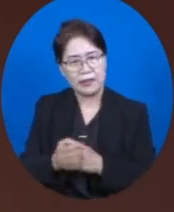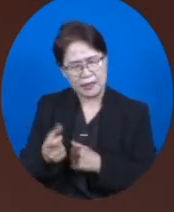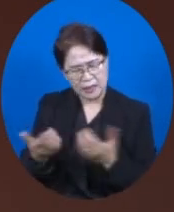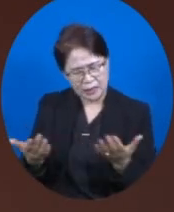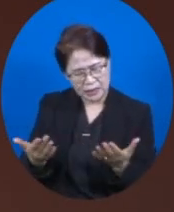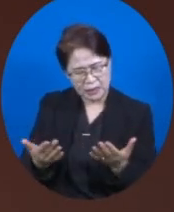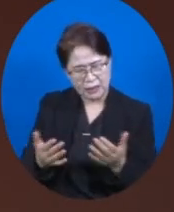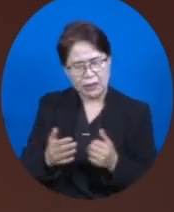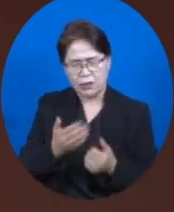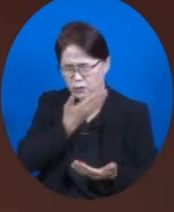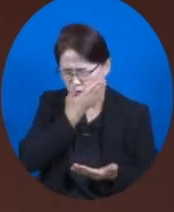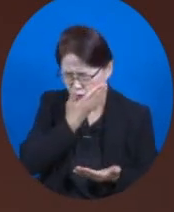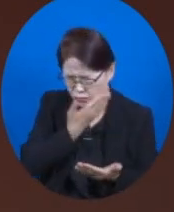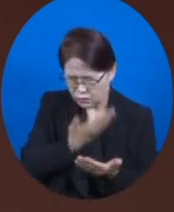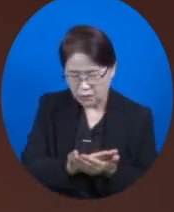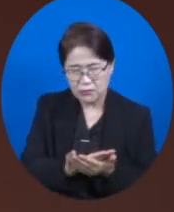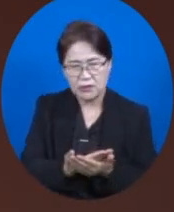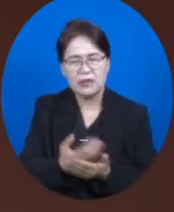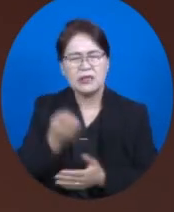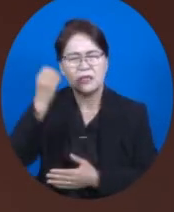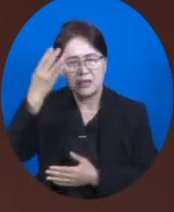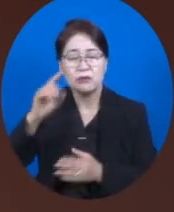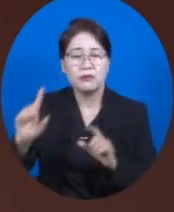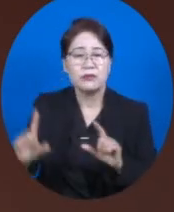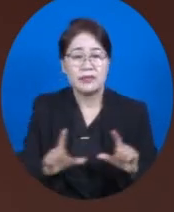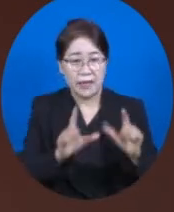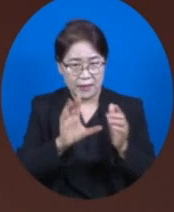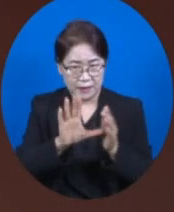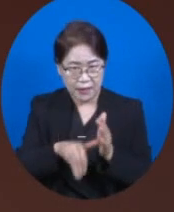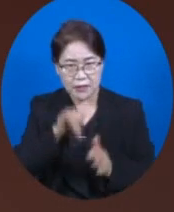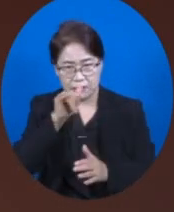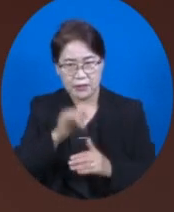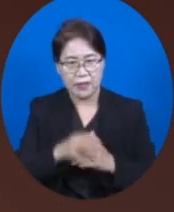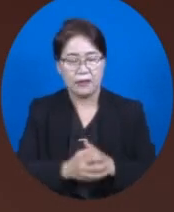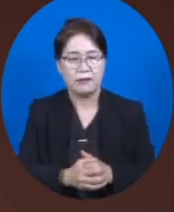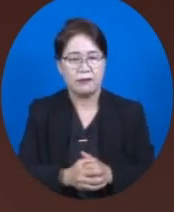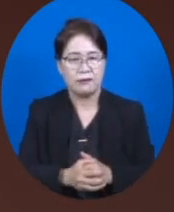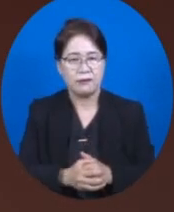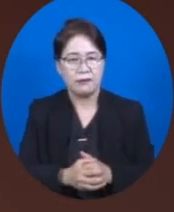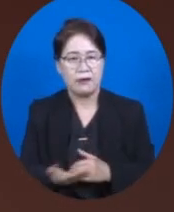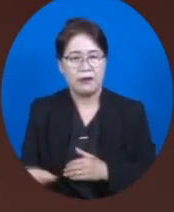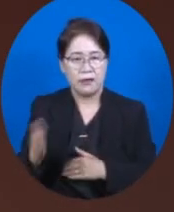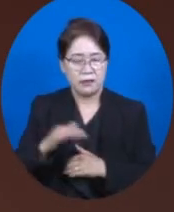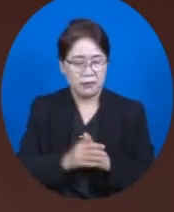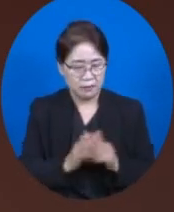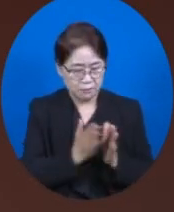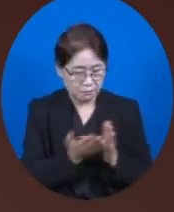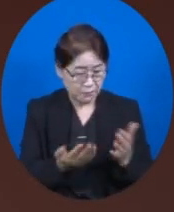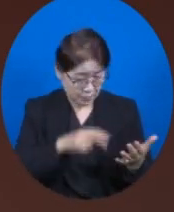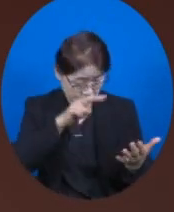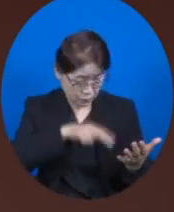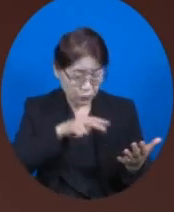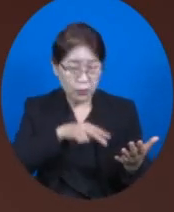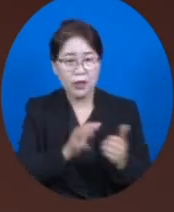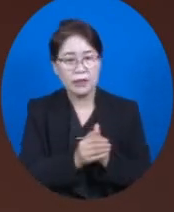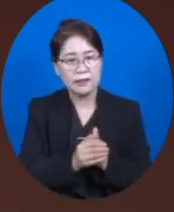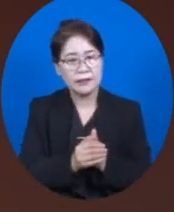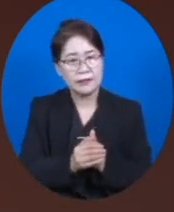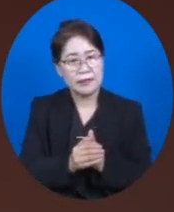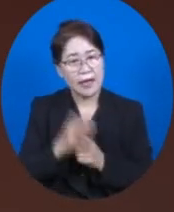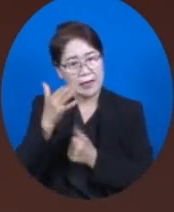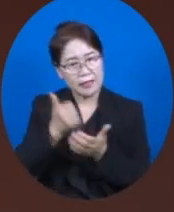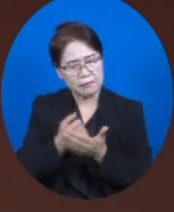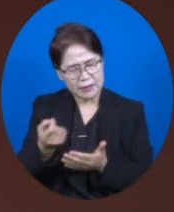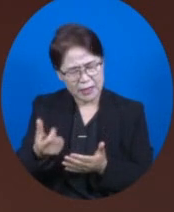작은 것에 소중함을 잃어버리고 살 때가 많이 있습니다 그러나 여러분 성경을 보십시오 하나님은 작은